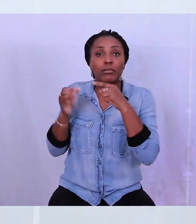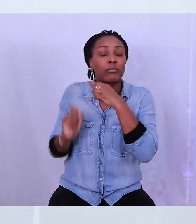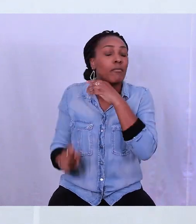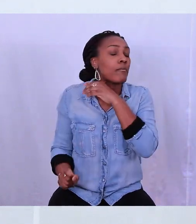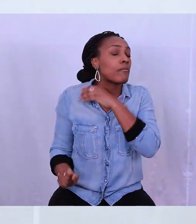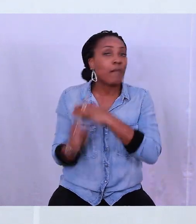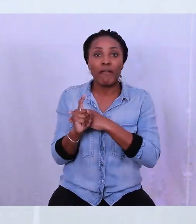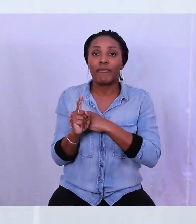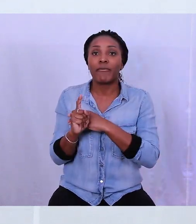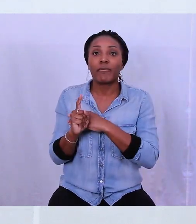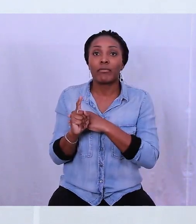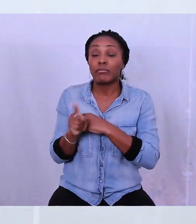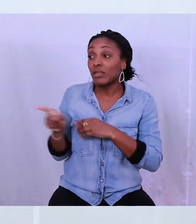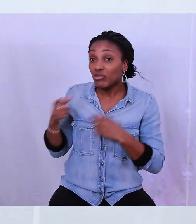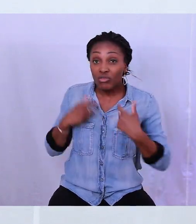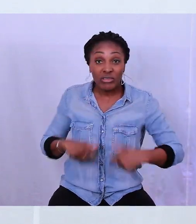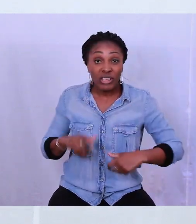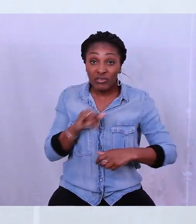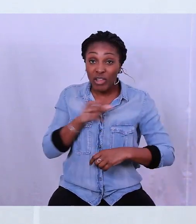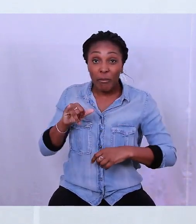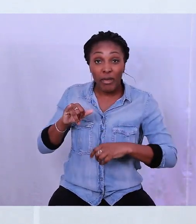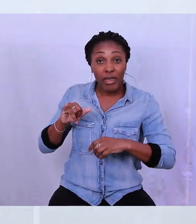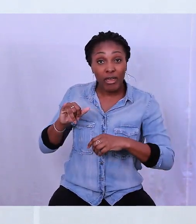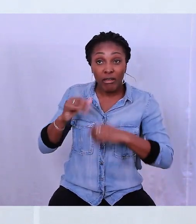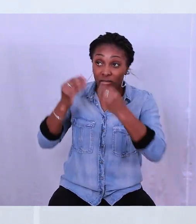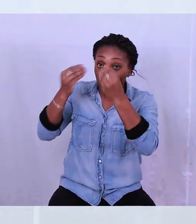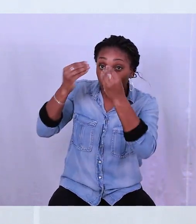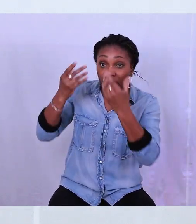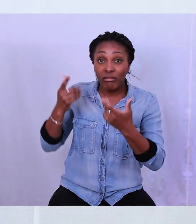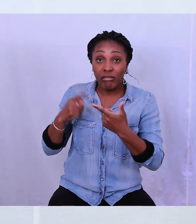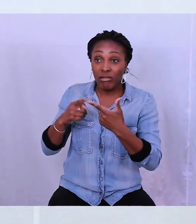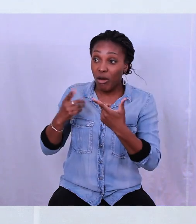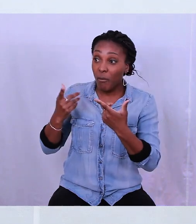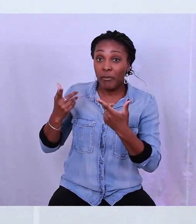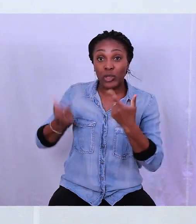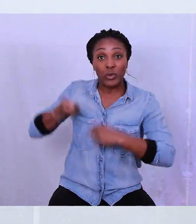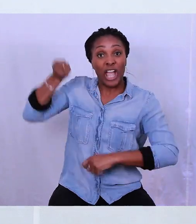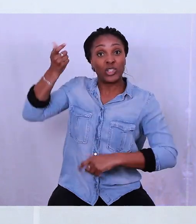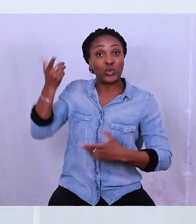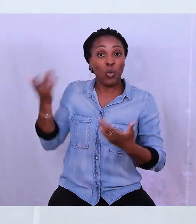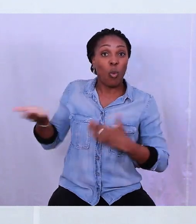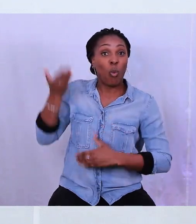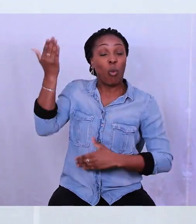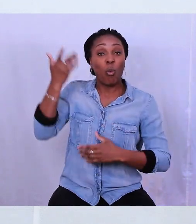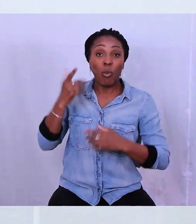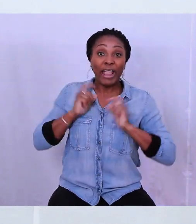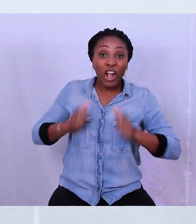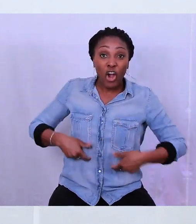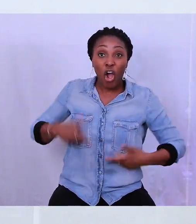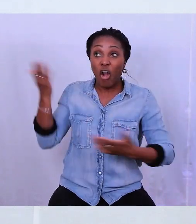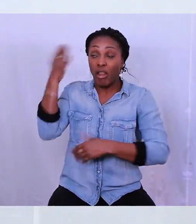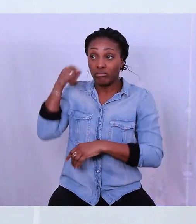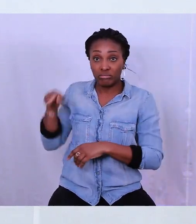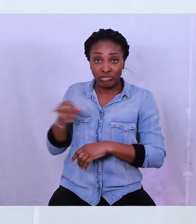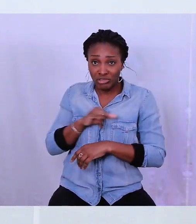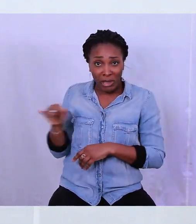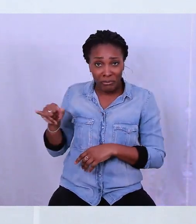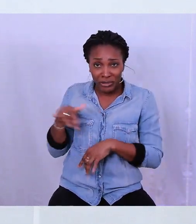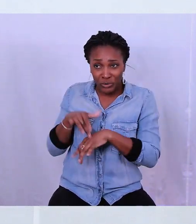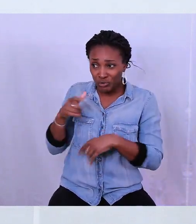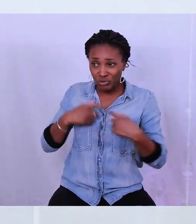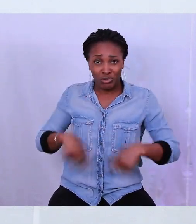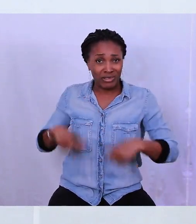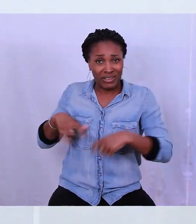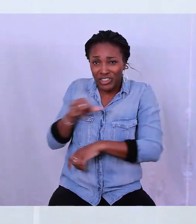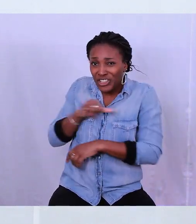Joseph n'a jamais été instruit pour diriger un pays, pour avoir des bases d'une telle connaissance intellectuelle de